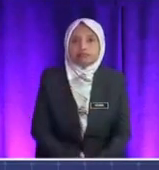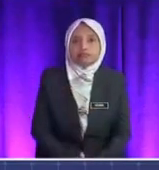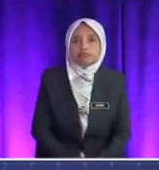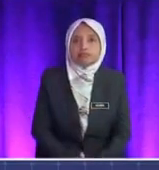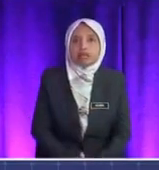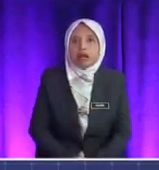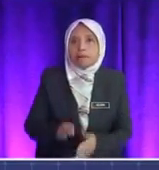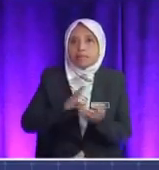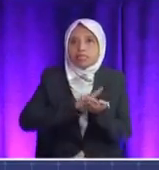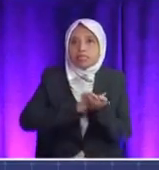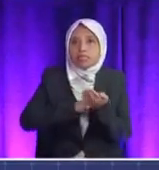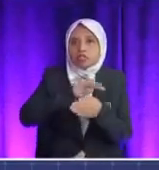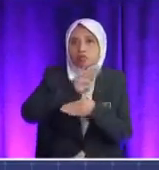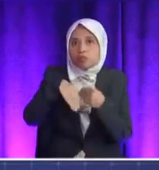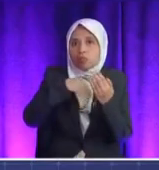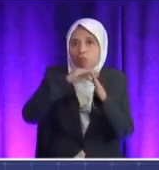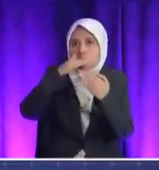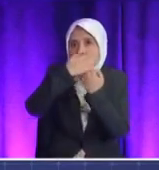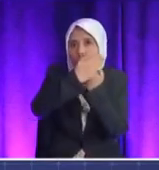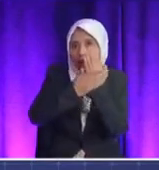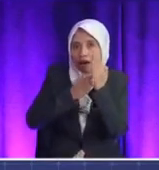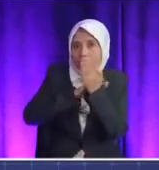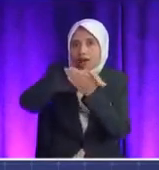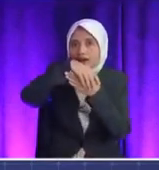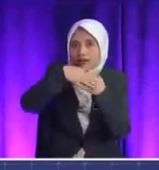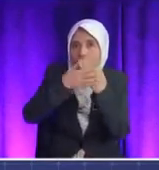bersih kesentuh setiap bahagian